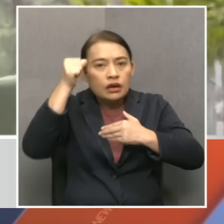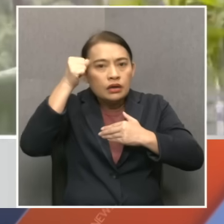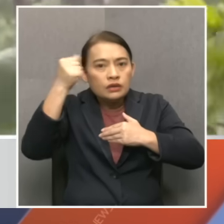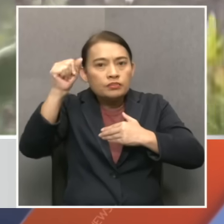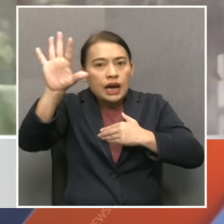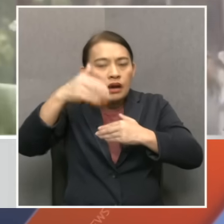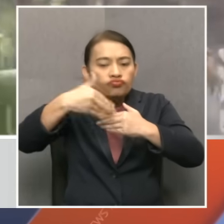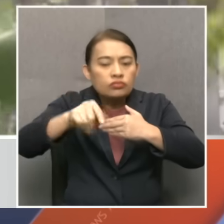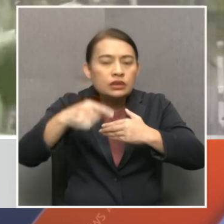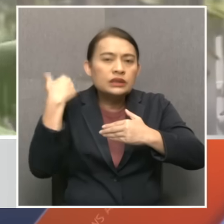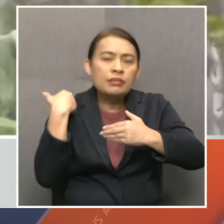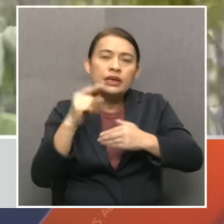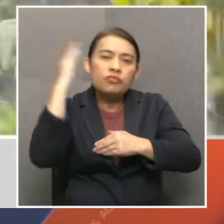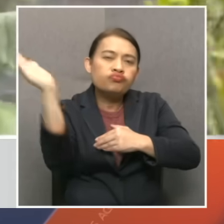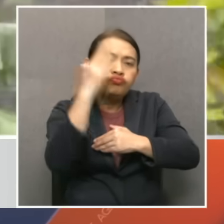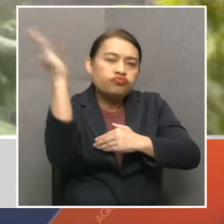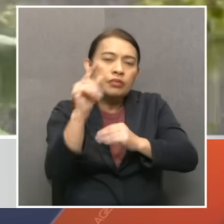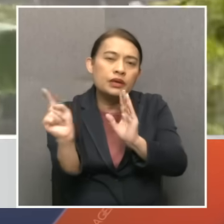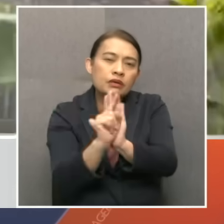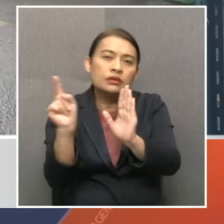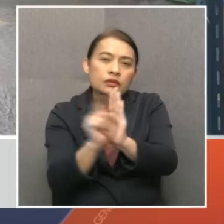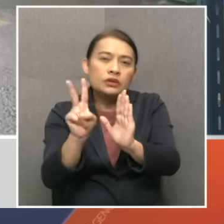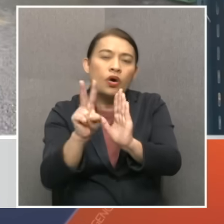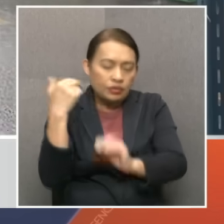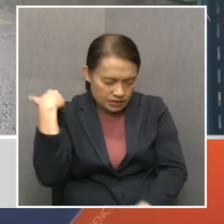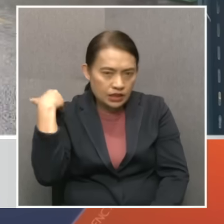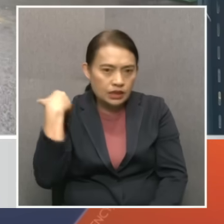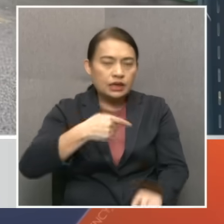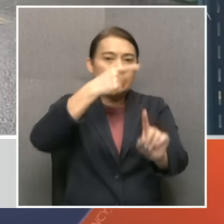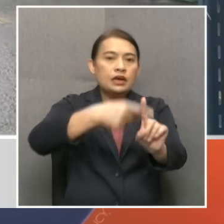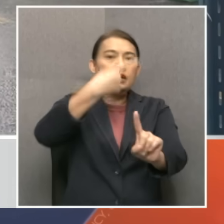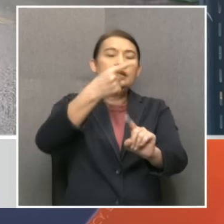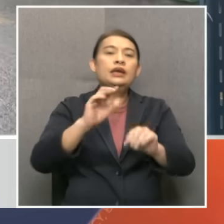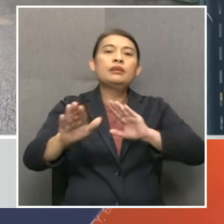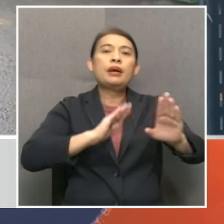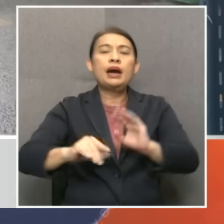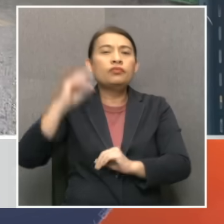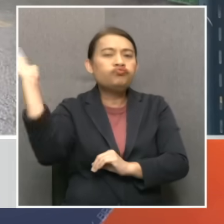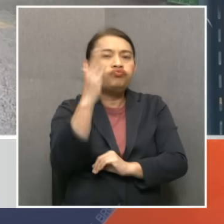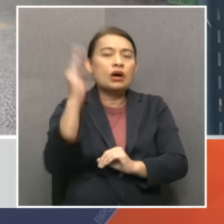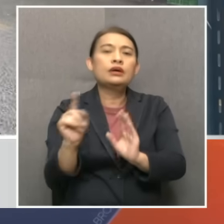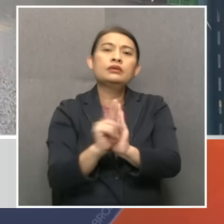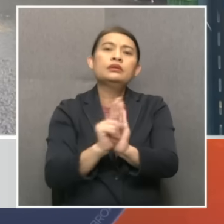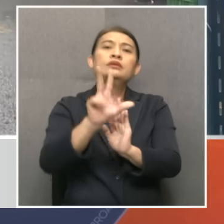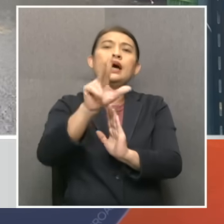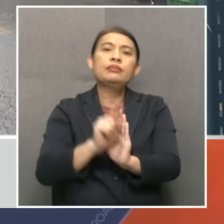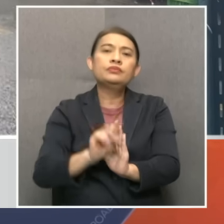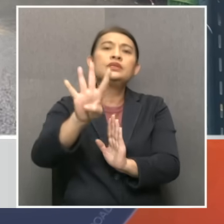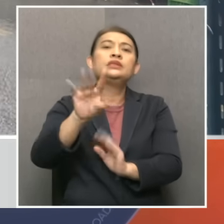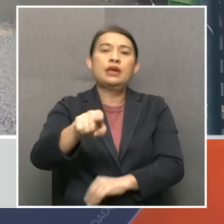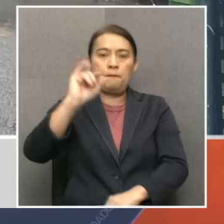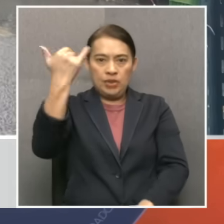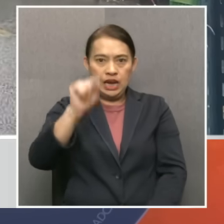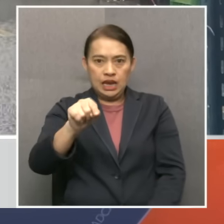มีอีก2ลูกถึง3ลูกเห็นไหม ฉะ นั้นเดือนนึงอ่ะจะมีพายุเกิดขึ้นประมาณสัก 3-4 ลูกแต่โดยส่วนใหญ่แล้วมันจ